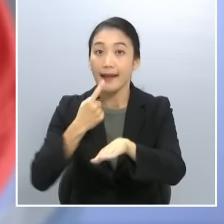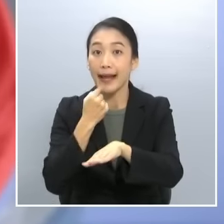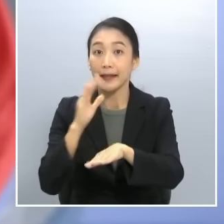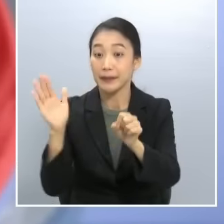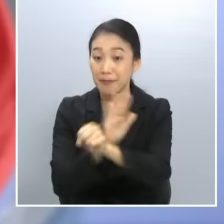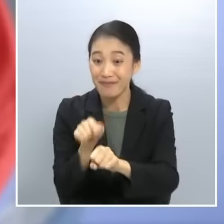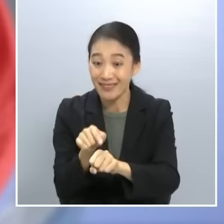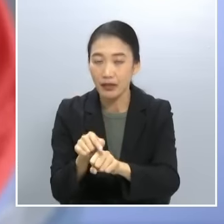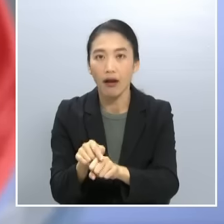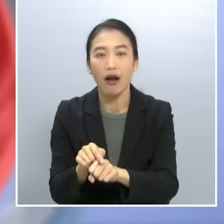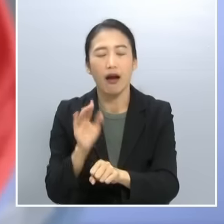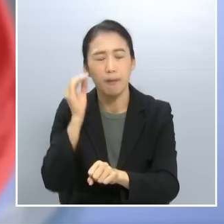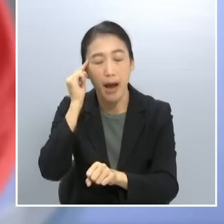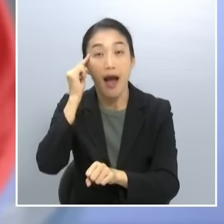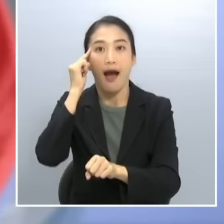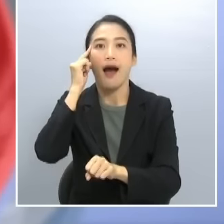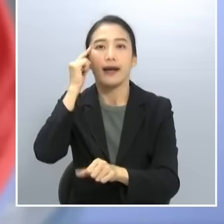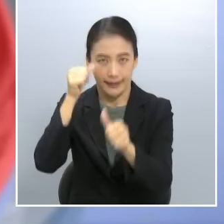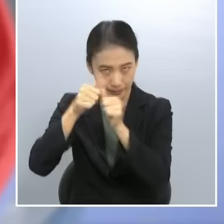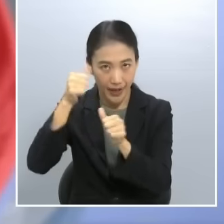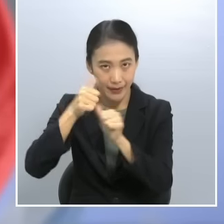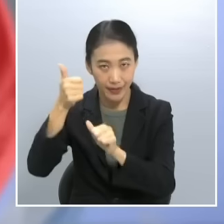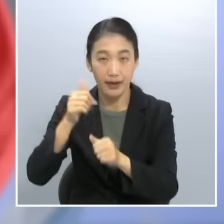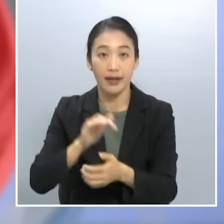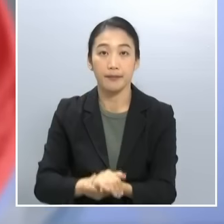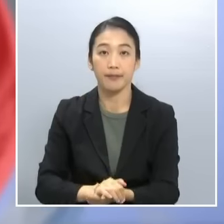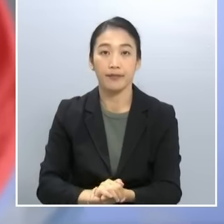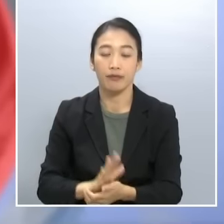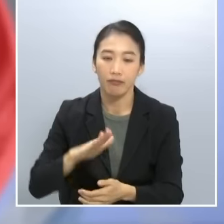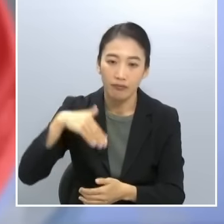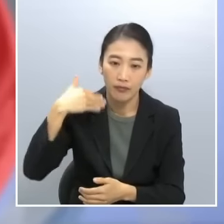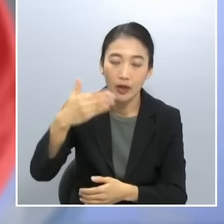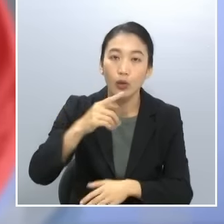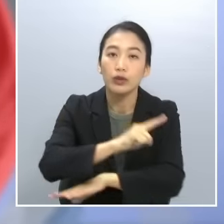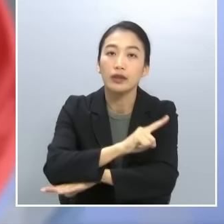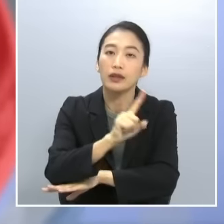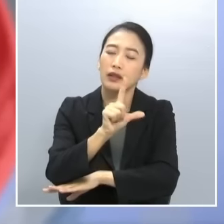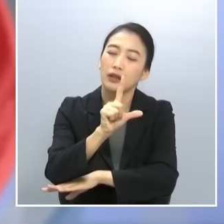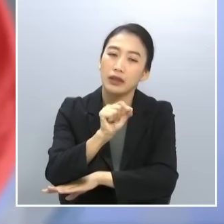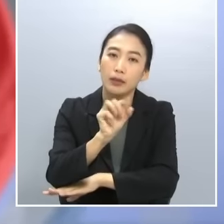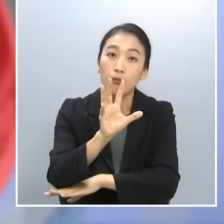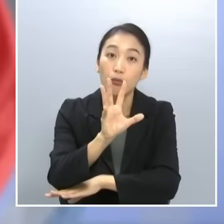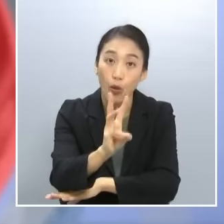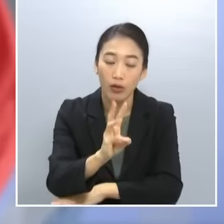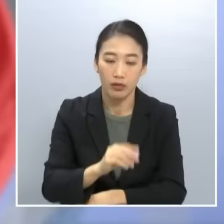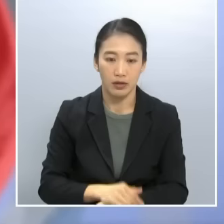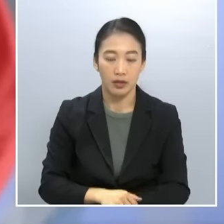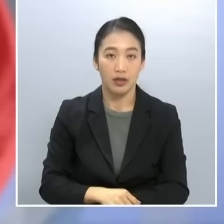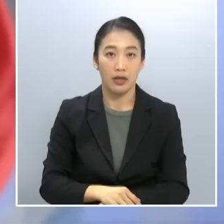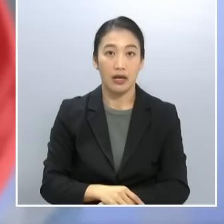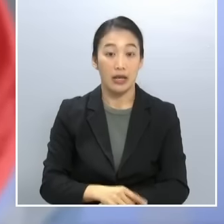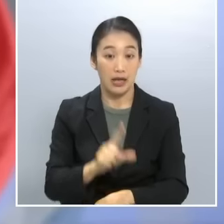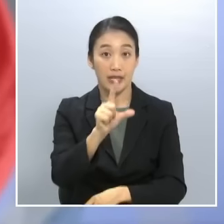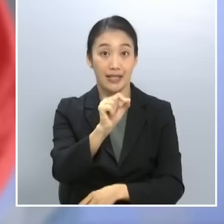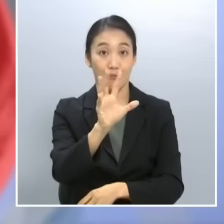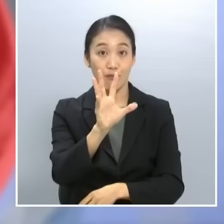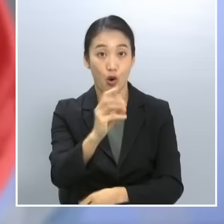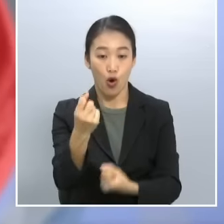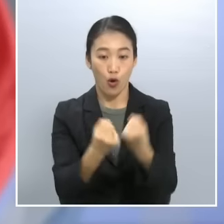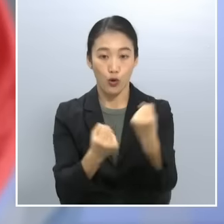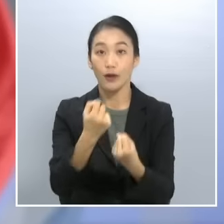เนี่ยนะฮะวันที่26พรก็อยู่กับใหม่เอ้ยเ่อพรอยู่กับกิจแล้วล้างรถอยู่ด้วยกัน้างใช่แล้วรถสีแดงก็